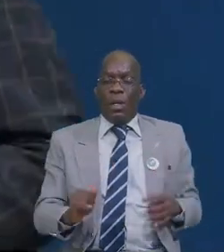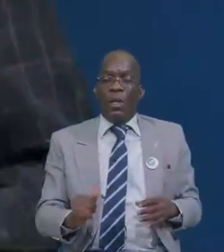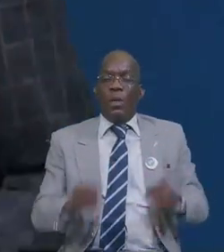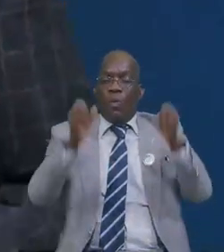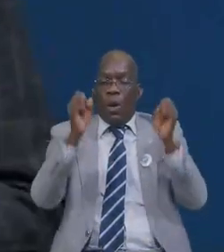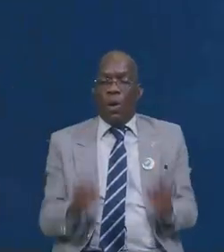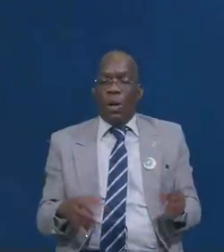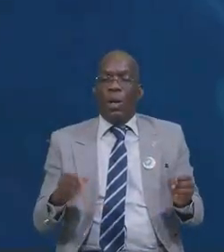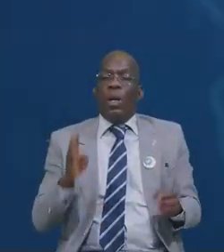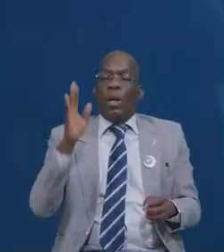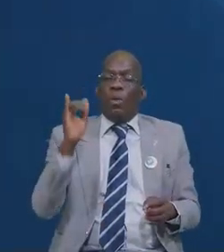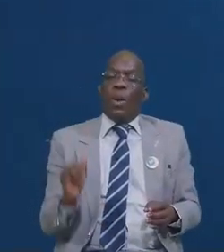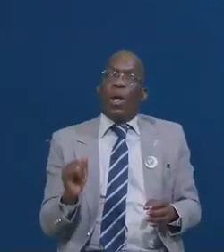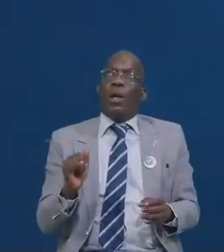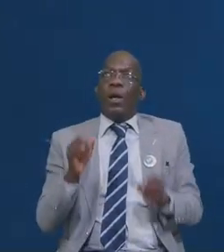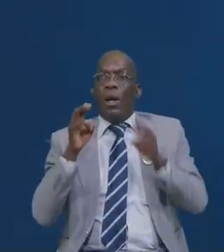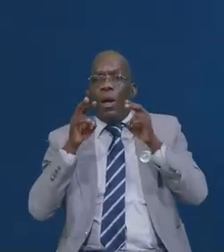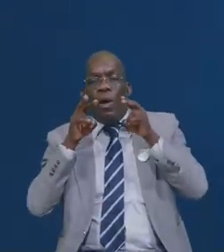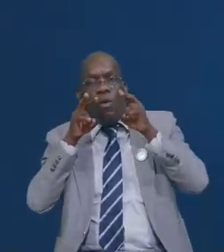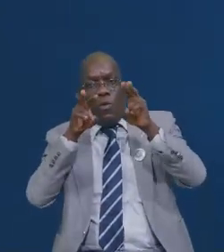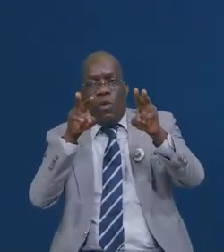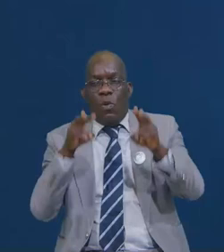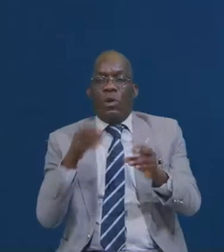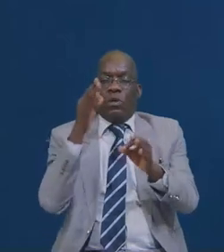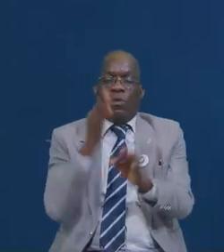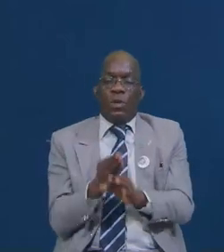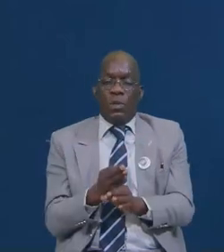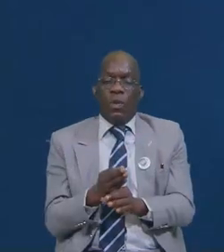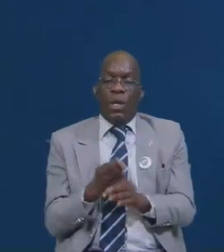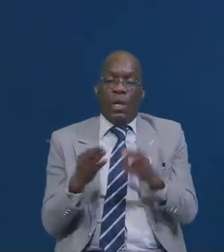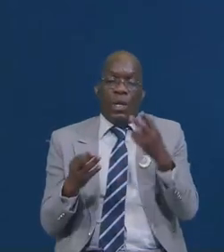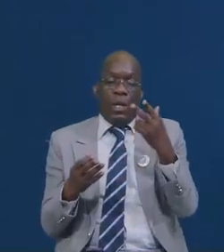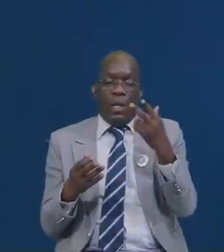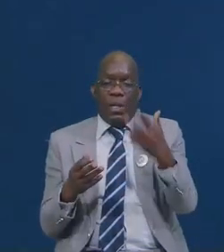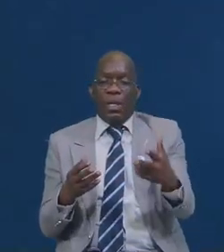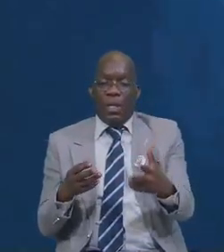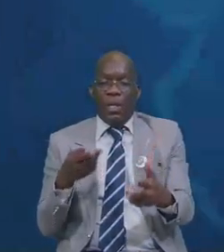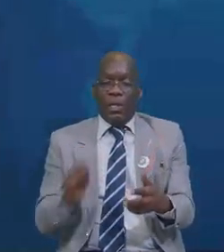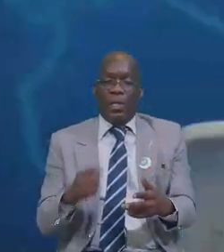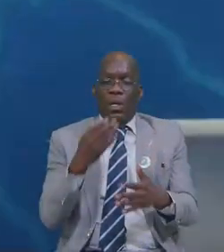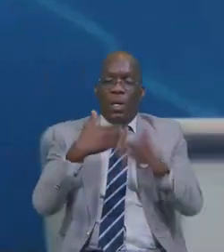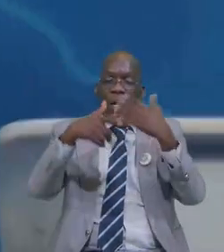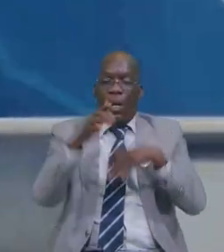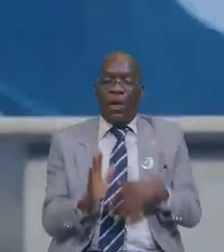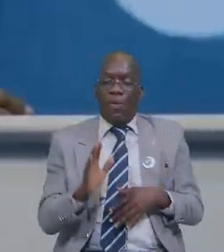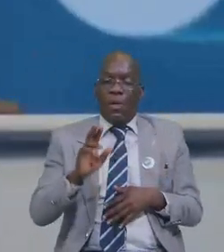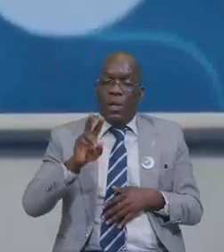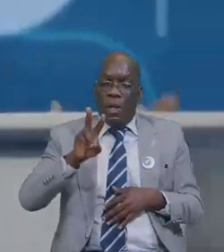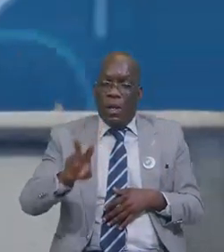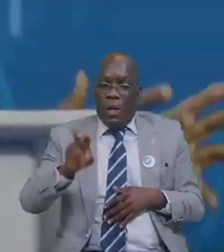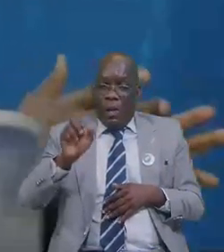guérison par la foi concentrée. Troisième point, son vaccin céleste contre les